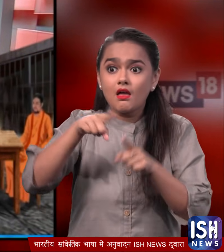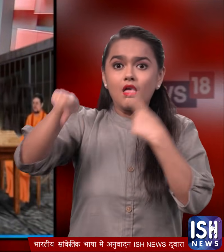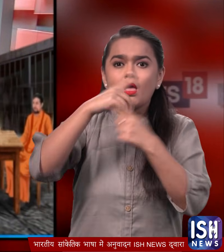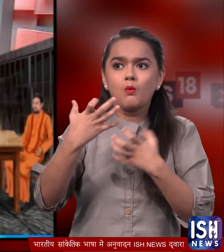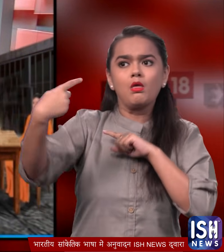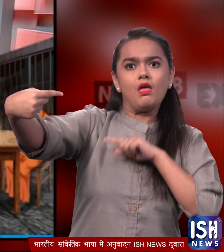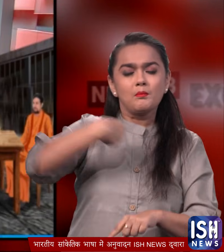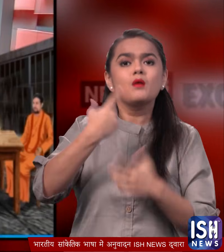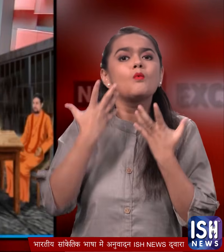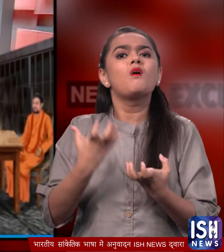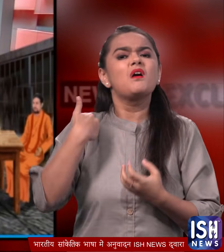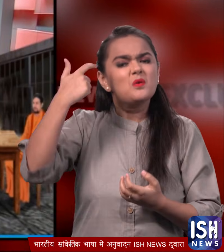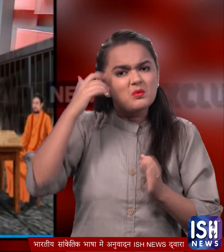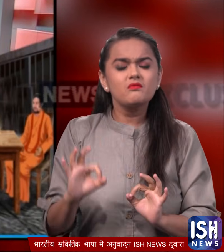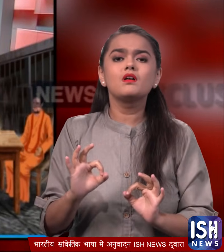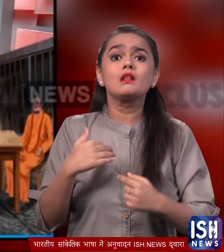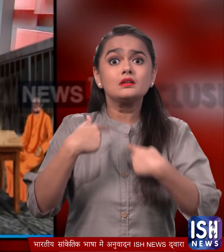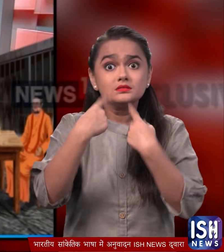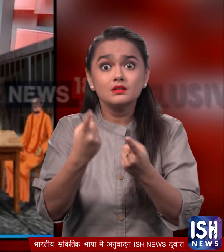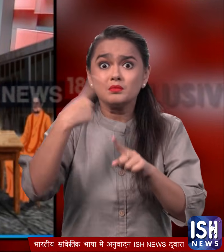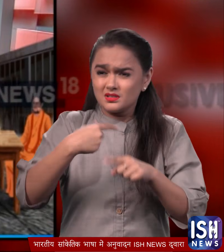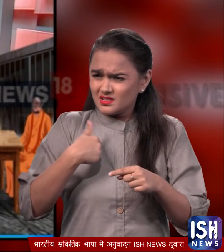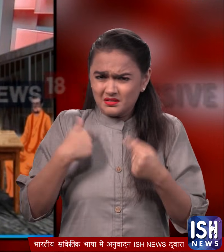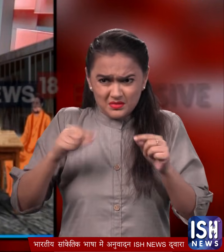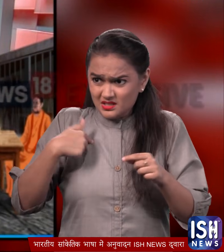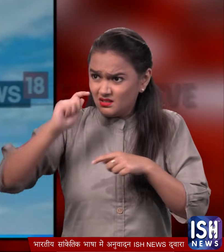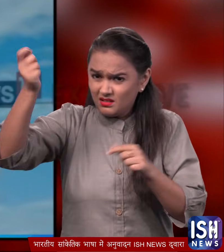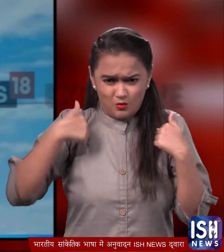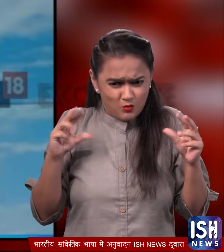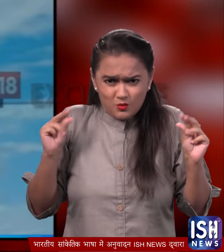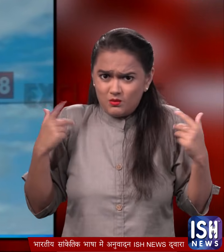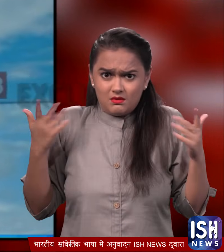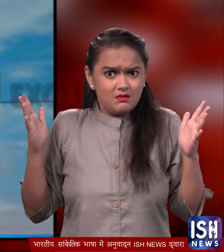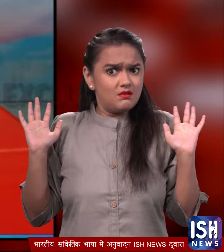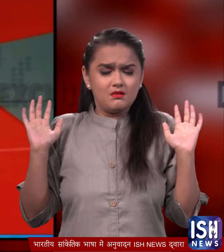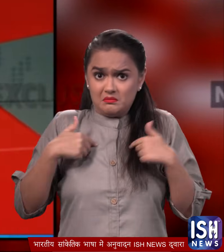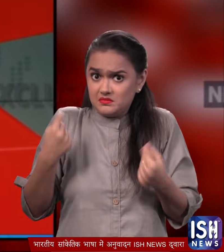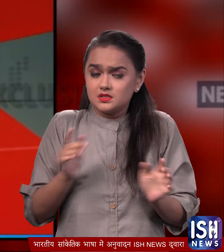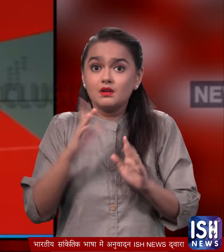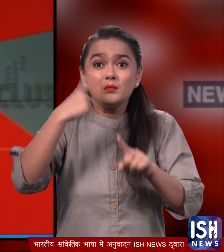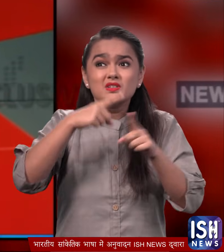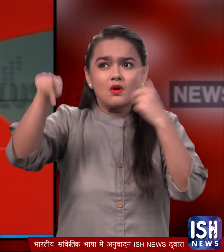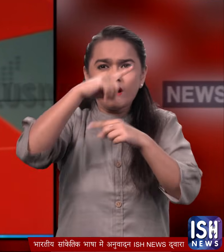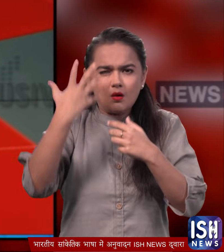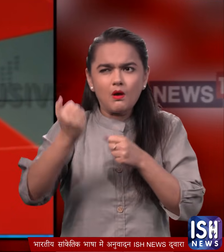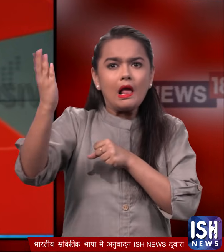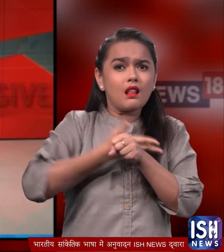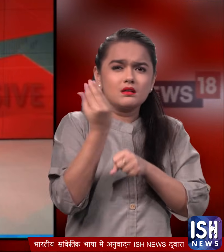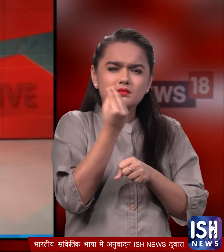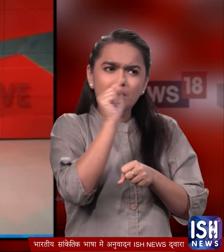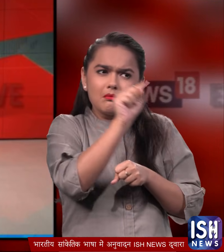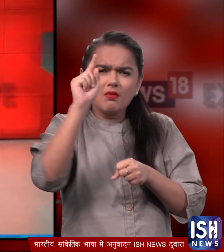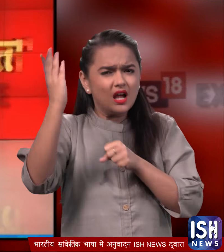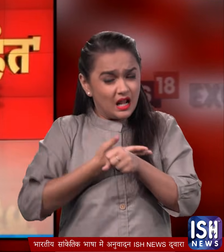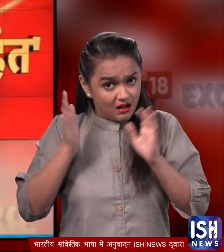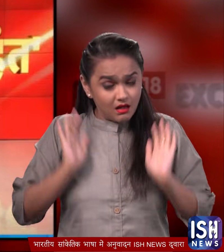है। यही नहीं, खबर है कि उन्होंने खुद को निर्दोष बताया और दावा करते रहे कि उन्हें फंसाने की साजिश हो रही है। मतलब यह कि आनंद गिरी